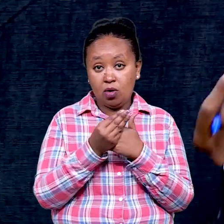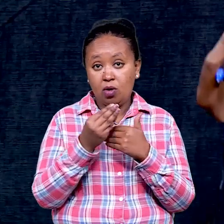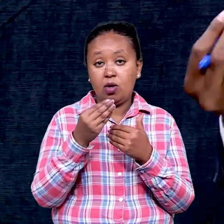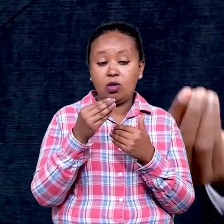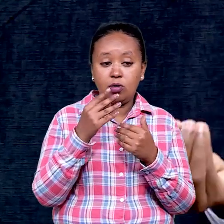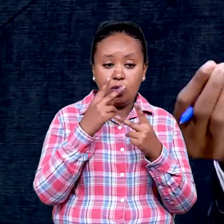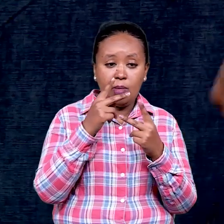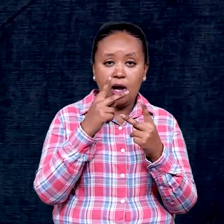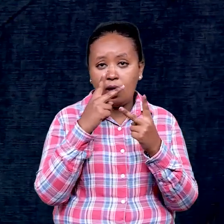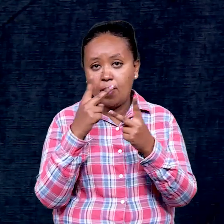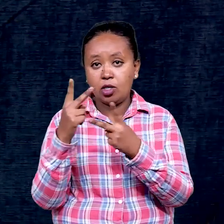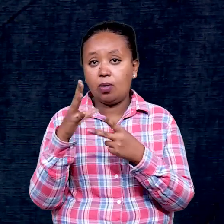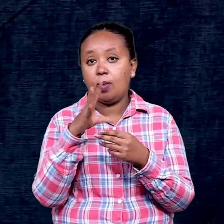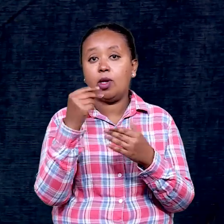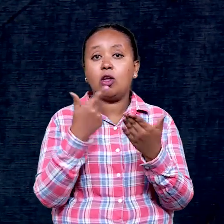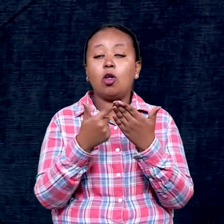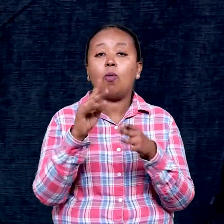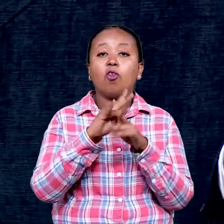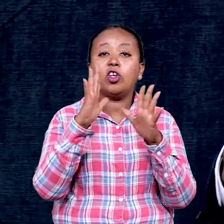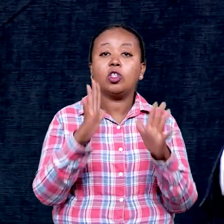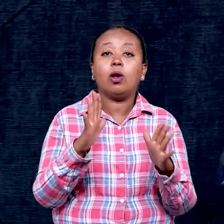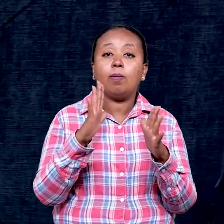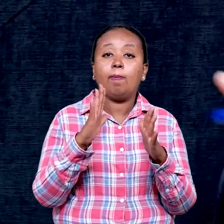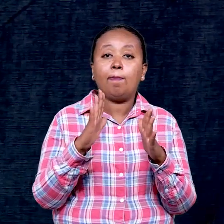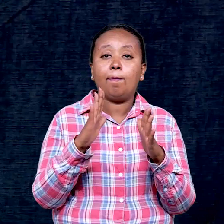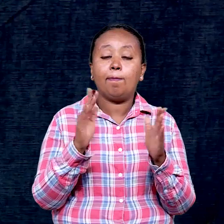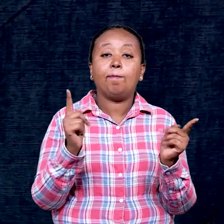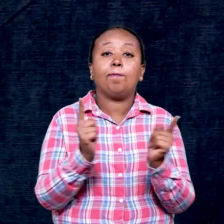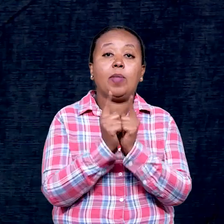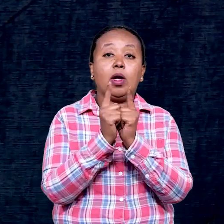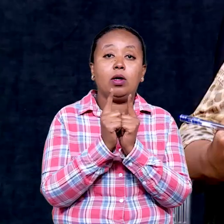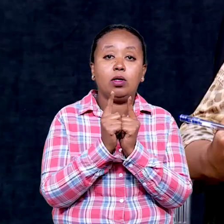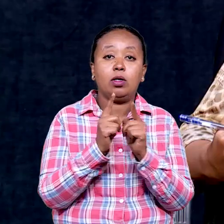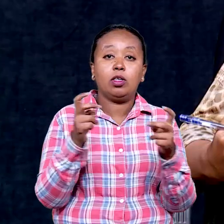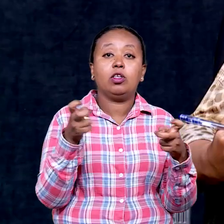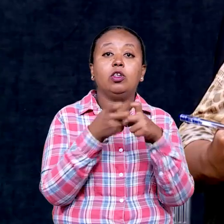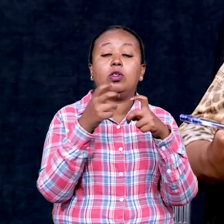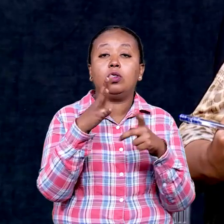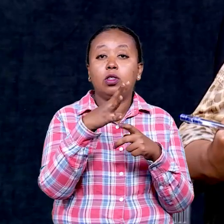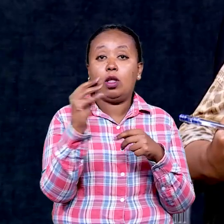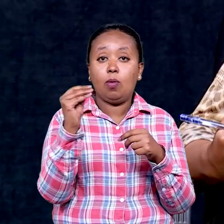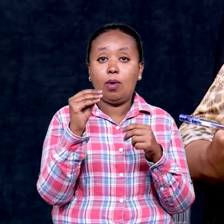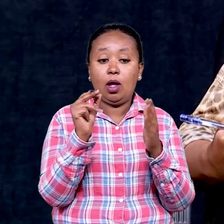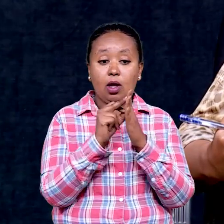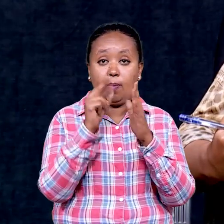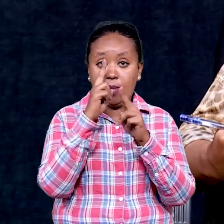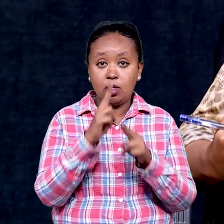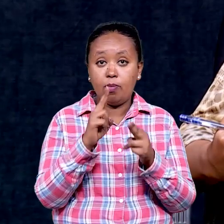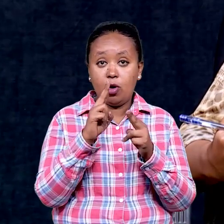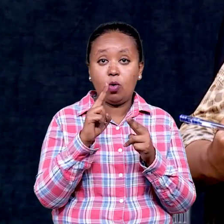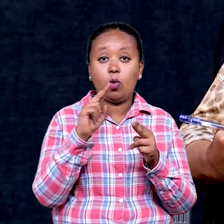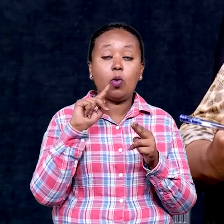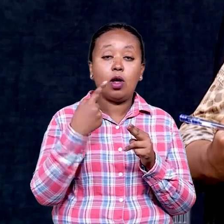የማንዣበብና ፕሮፌሽናሊዝም ስቲል አሁንም እዚህ ሴክተር ውስጥ አለ። አሁንም ባጋጠመን ግጭትና በህግ ማስከበሩ ጉዳይ